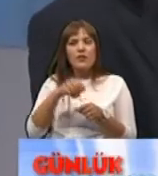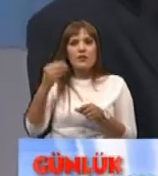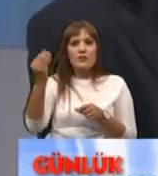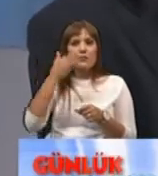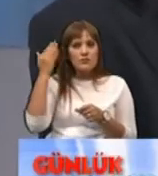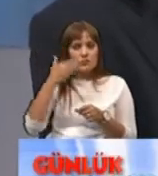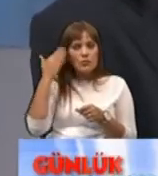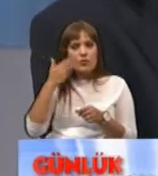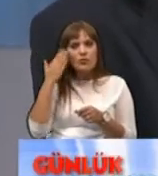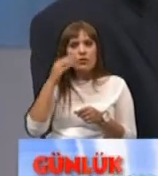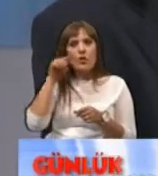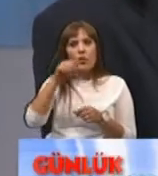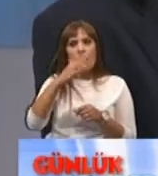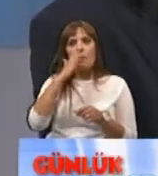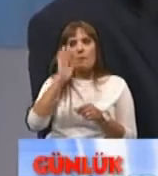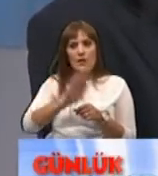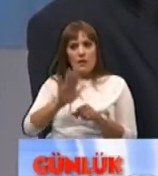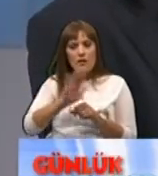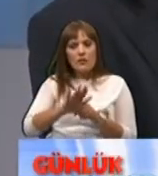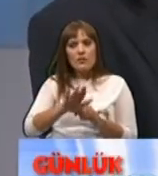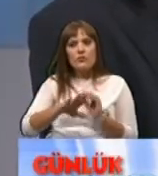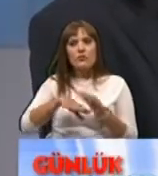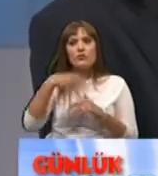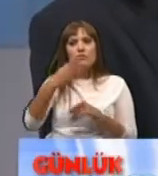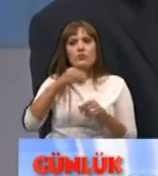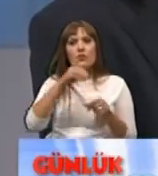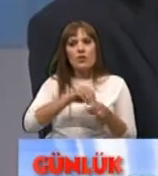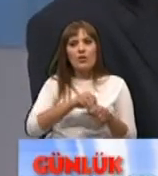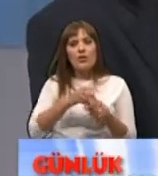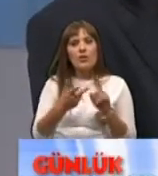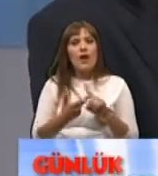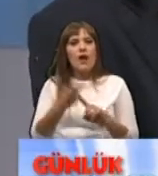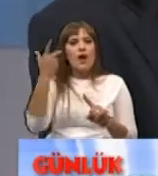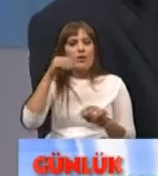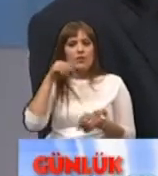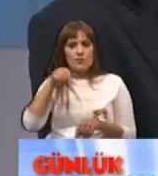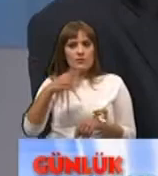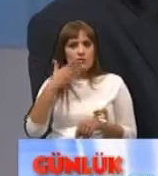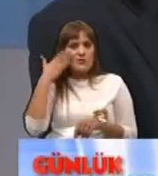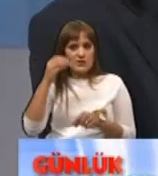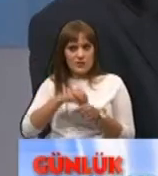olarak sürüyoruz. Orada bekletiyoruz. Ve sonra nötralize edip kaldırıyoruz ciltten.